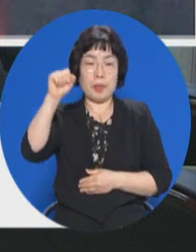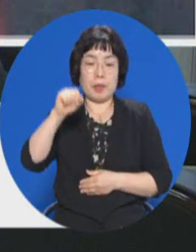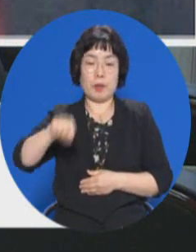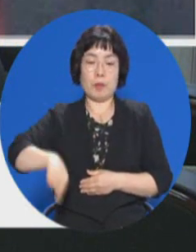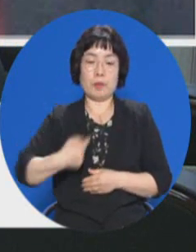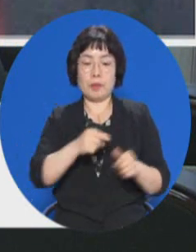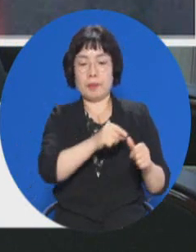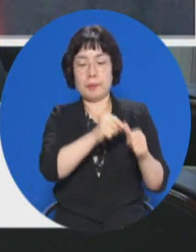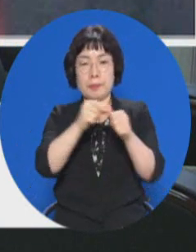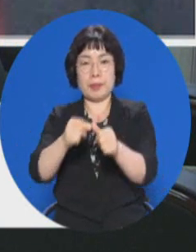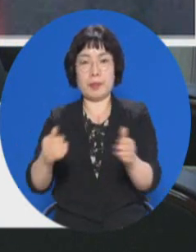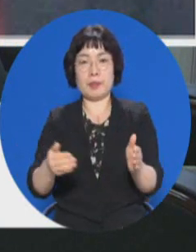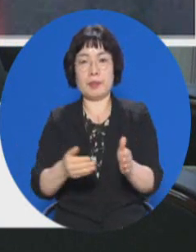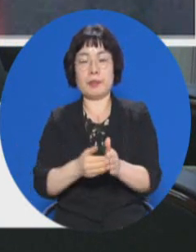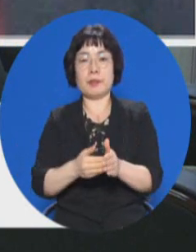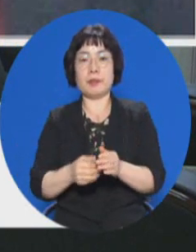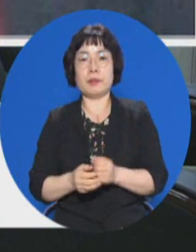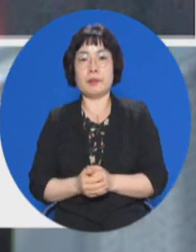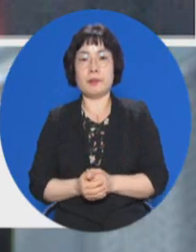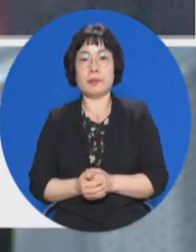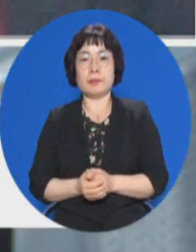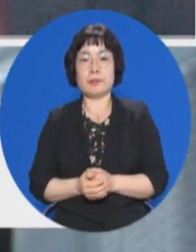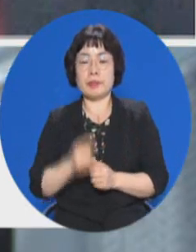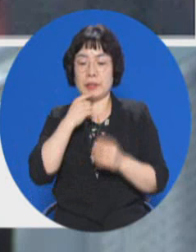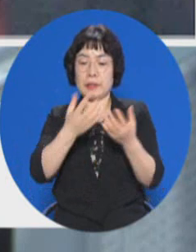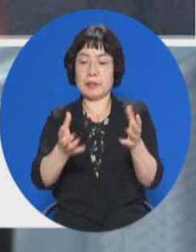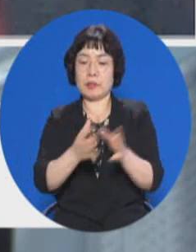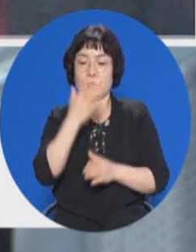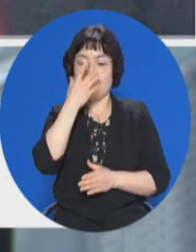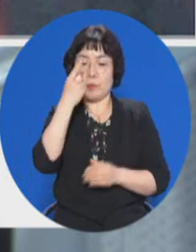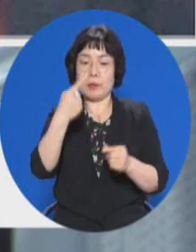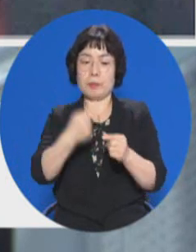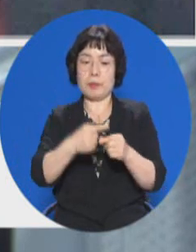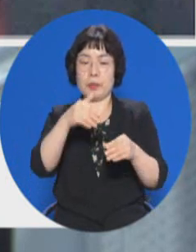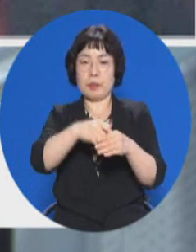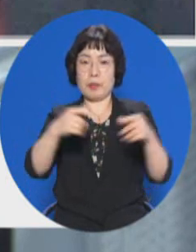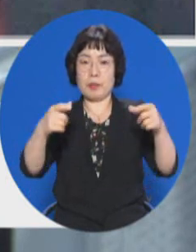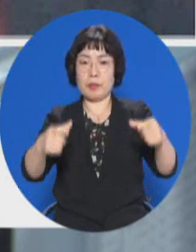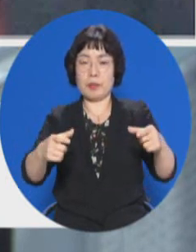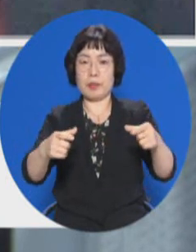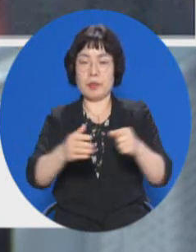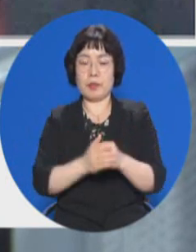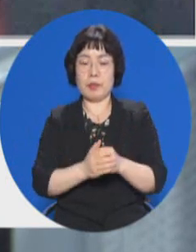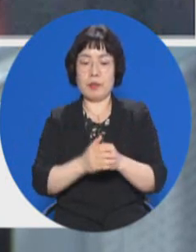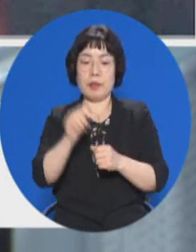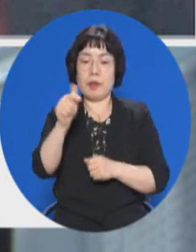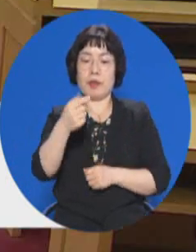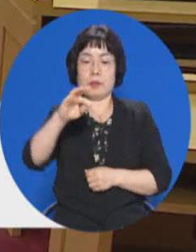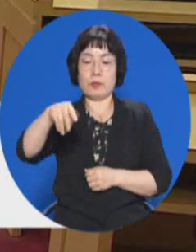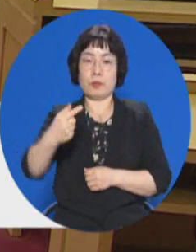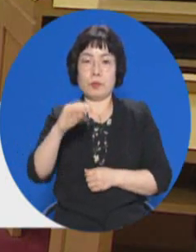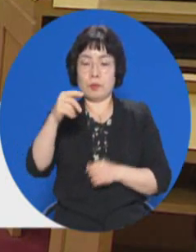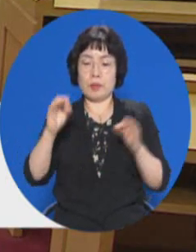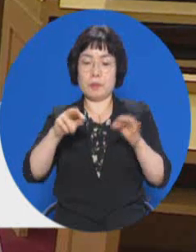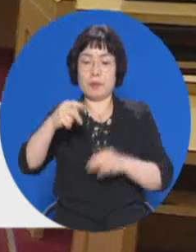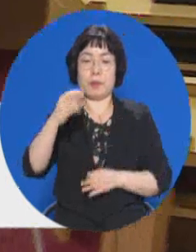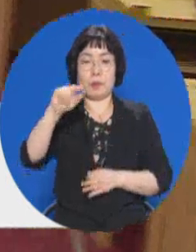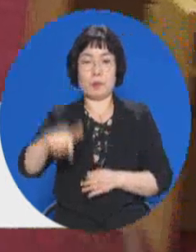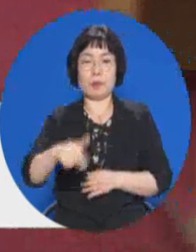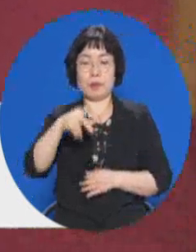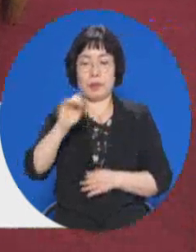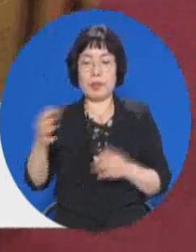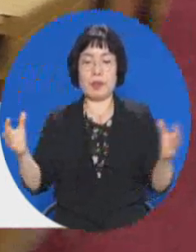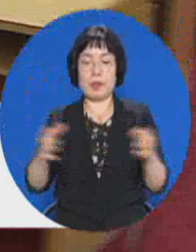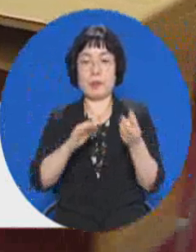단수후보로 추천했다고 밝혔습니다. 민주당 순천 1선거구 도의원 후보에는 한춘옥, 김정욱, 장형수 후보